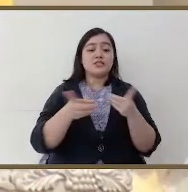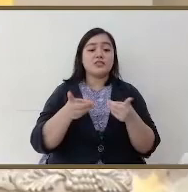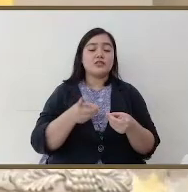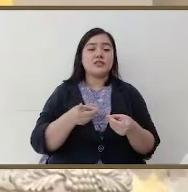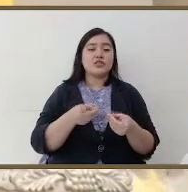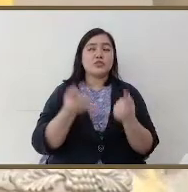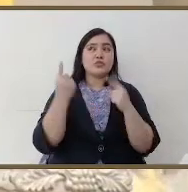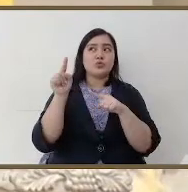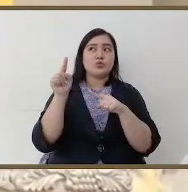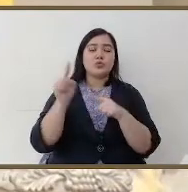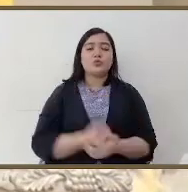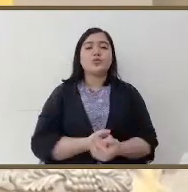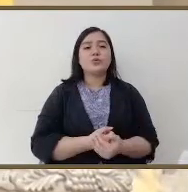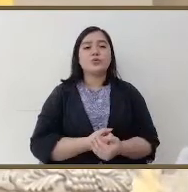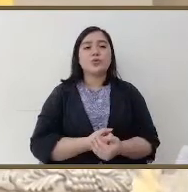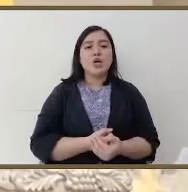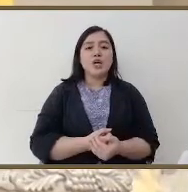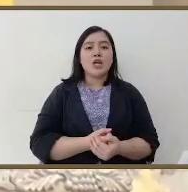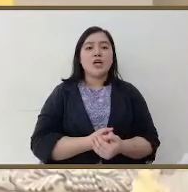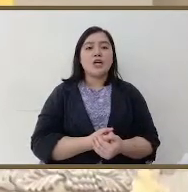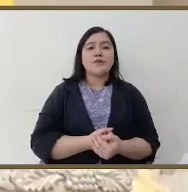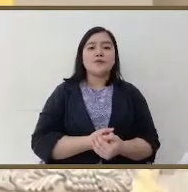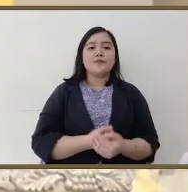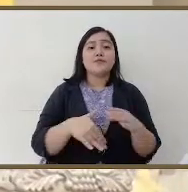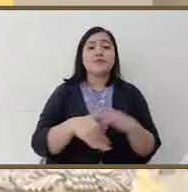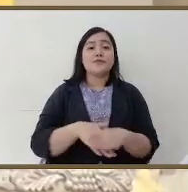You go to the book of Ephesians, you will find the same thing.